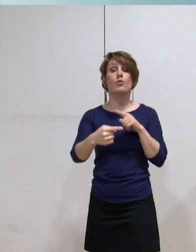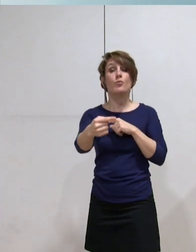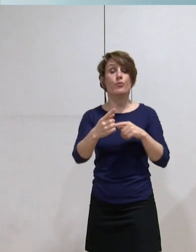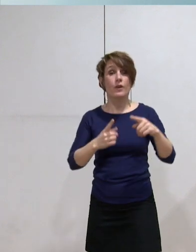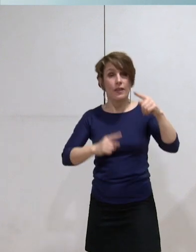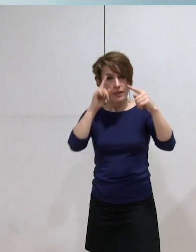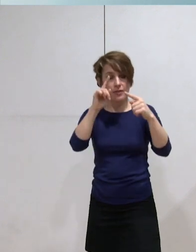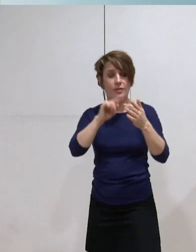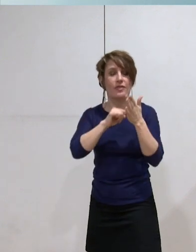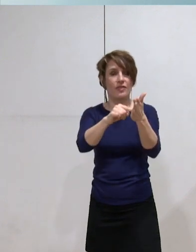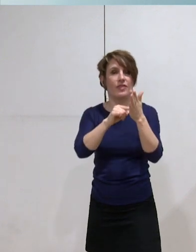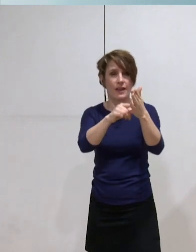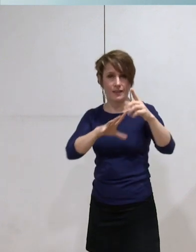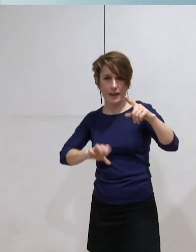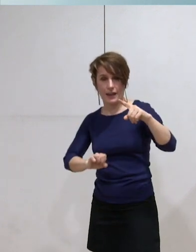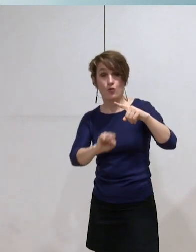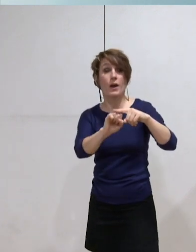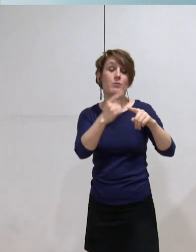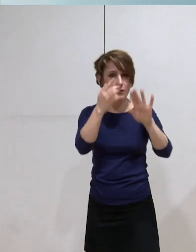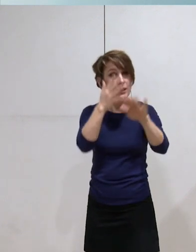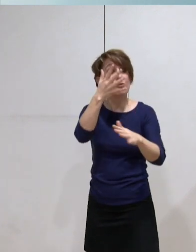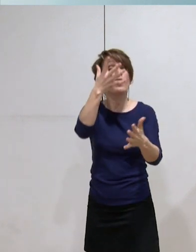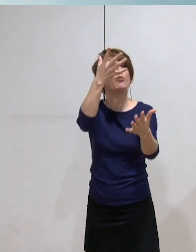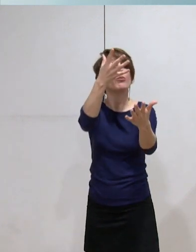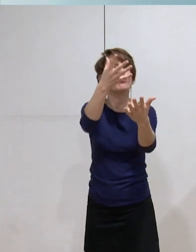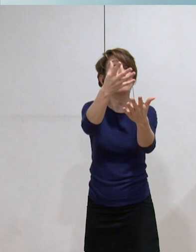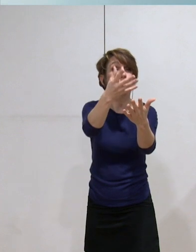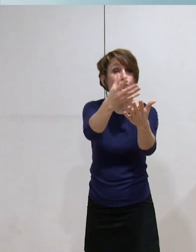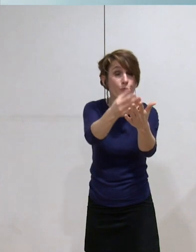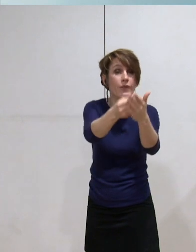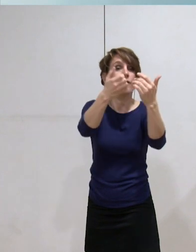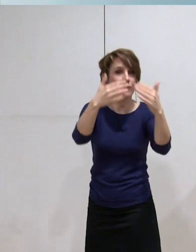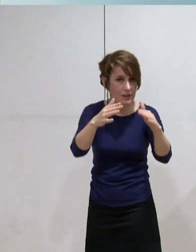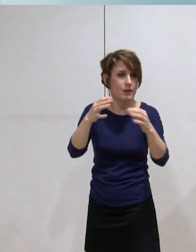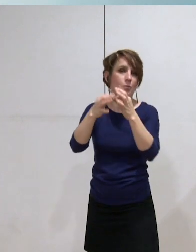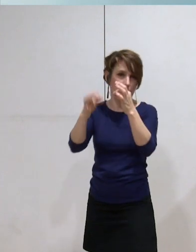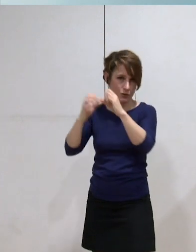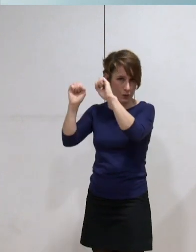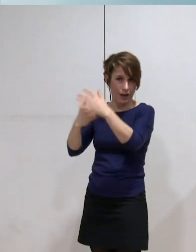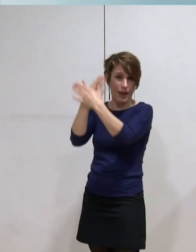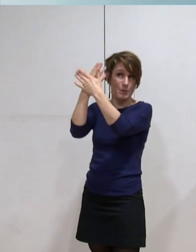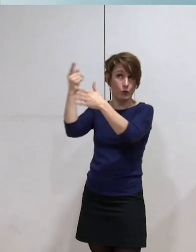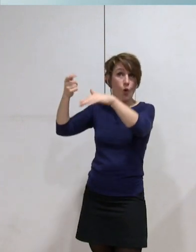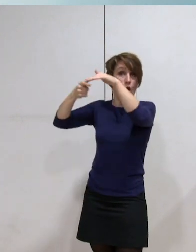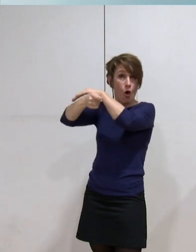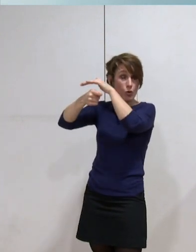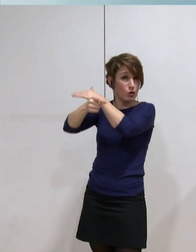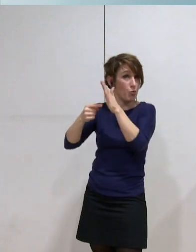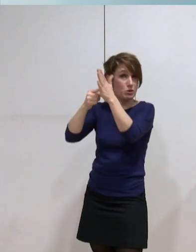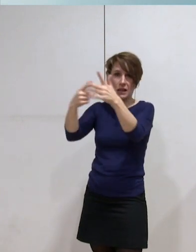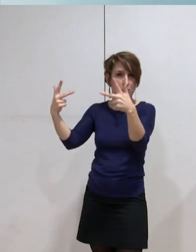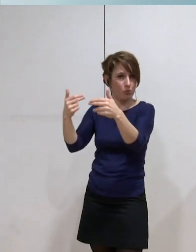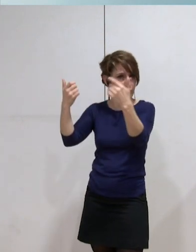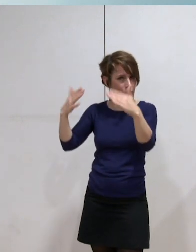l'encs de dette identifié aura disparu la Métro cessera de rembourser cette dette dans le même temps le